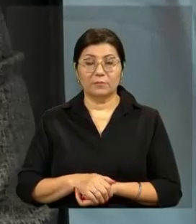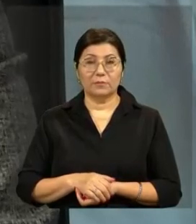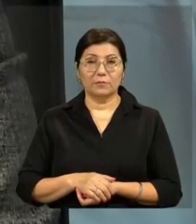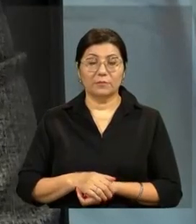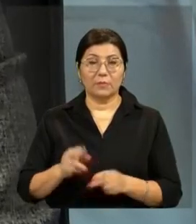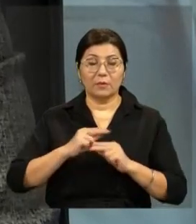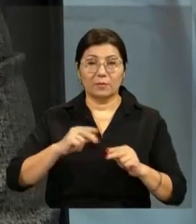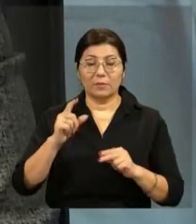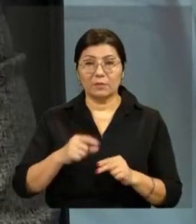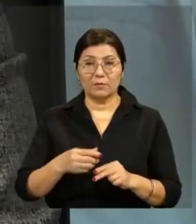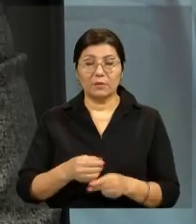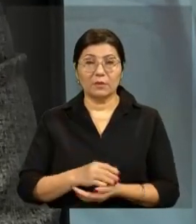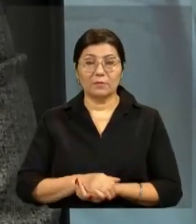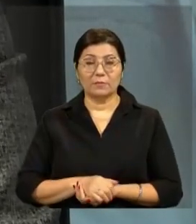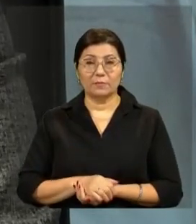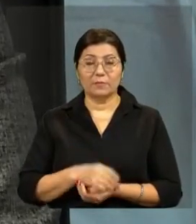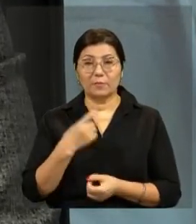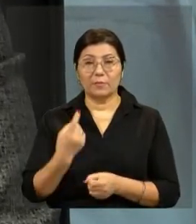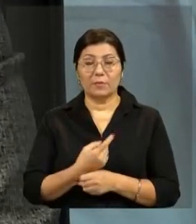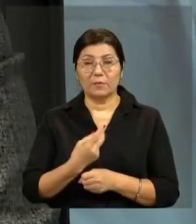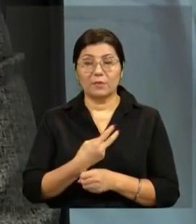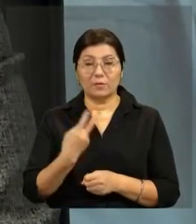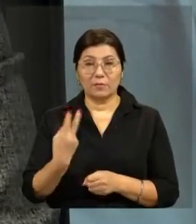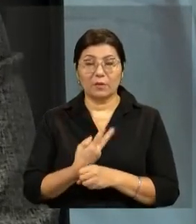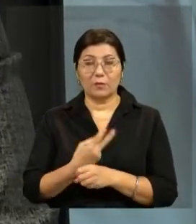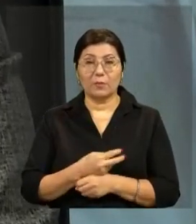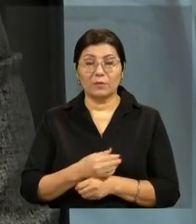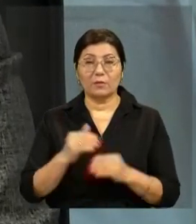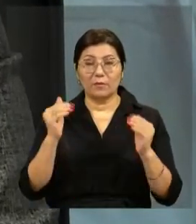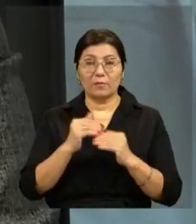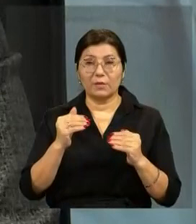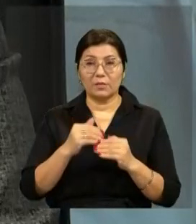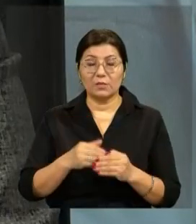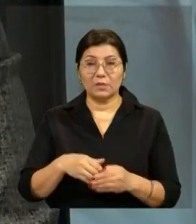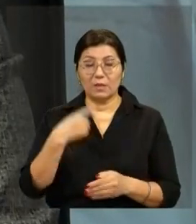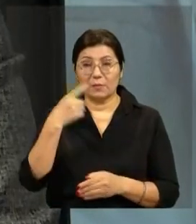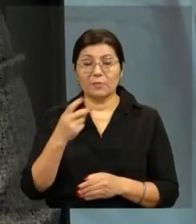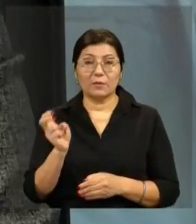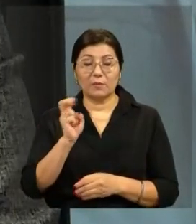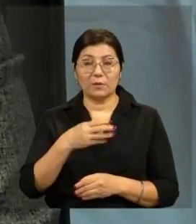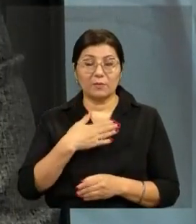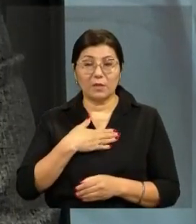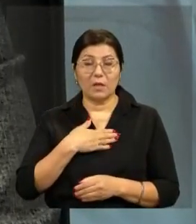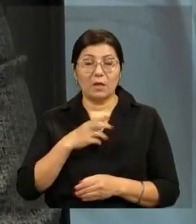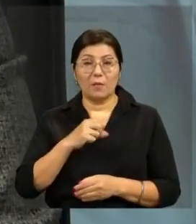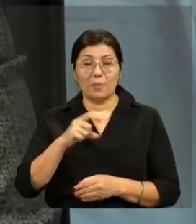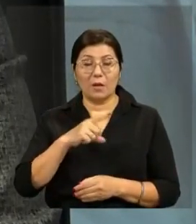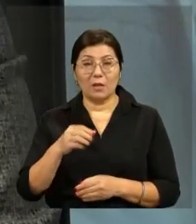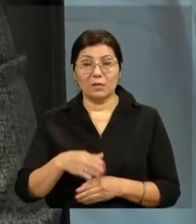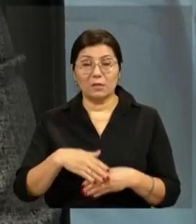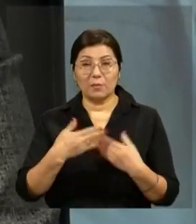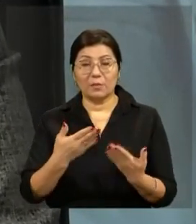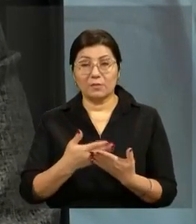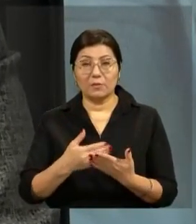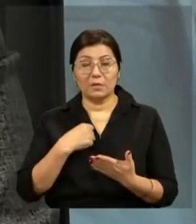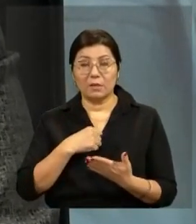педагогов, строим графики. Первое. Второе. Физические лица. Они приходят к нам на нашей базе. Они выражают сами.